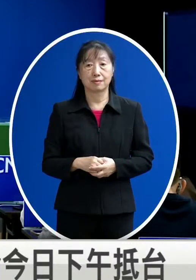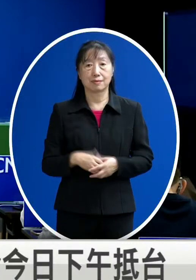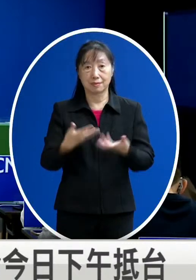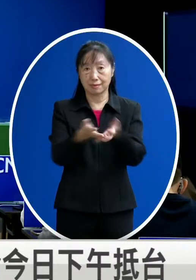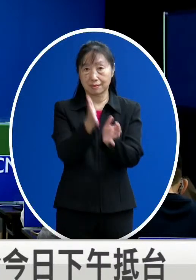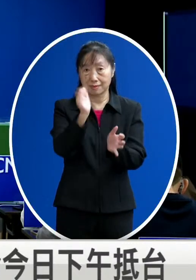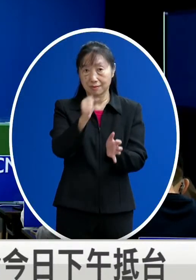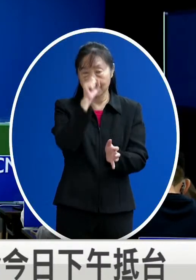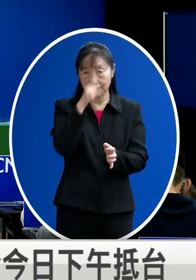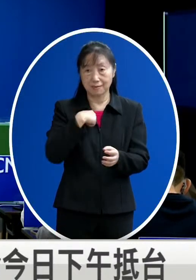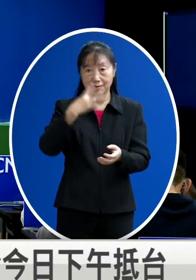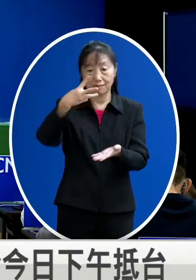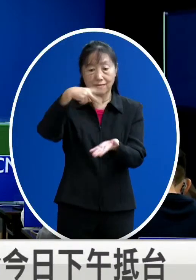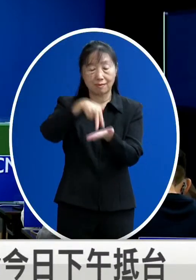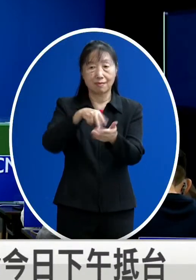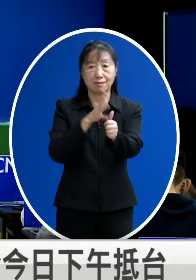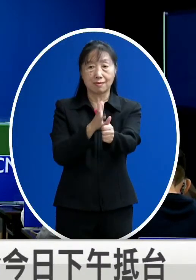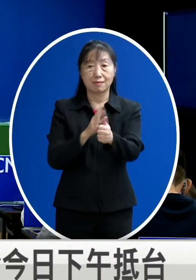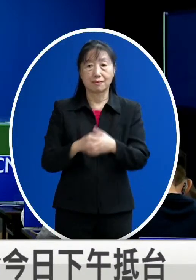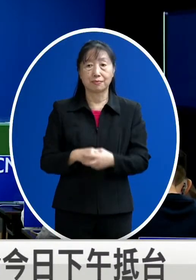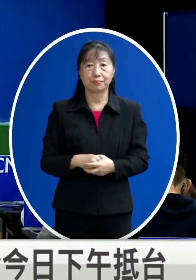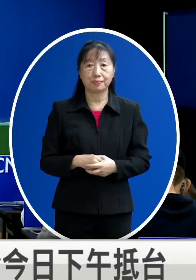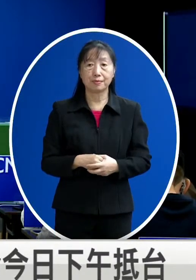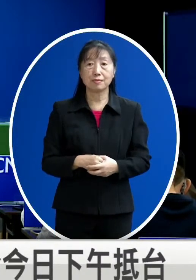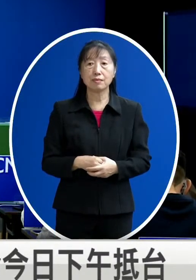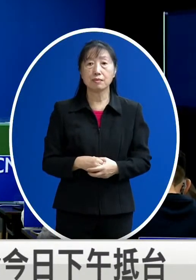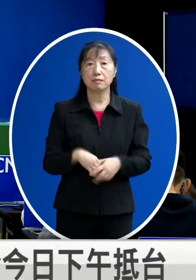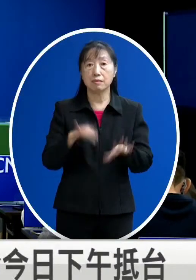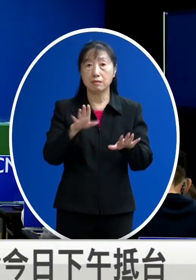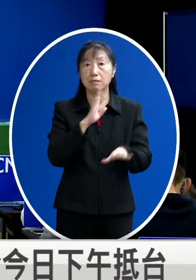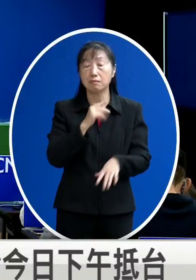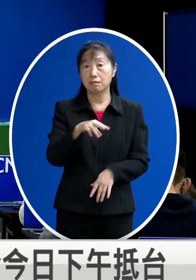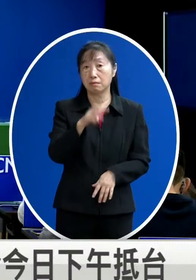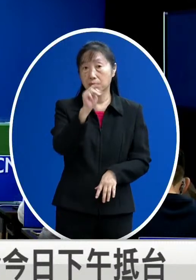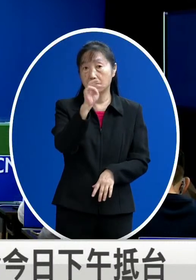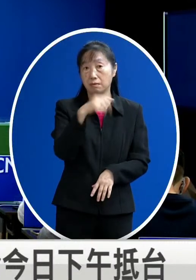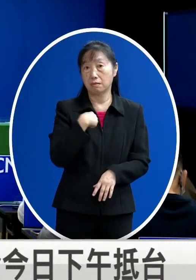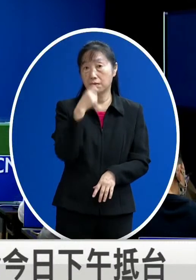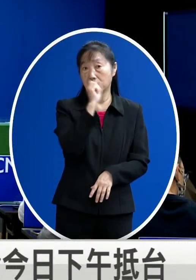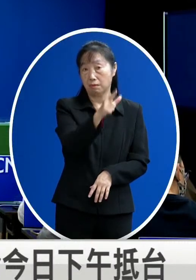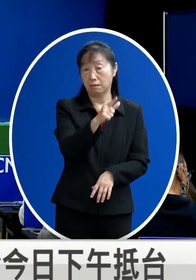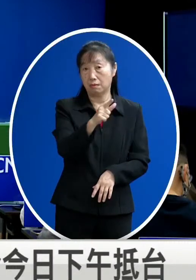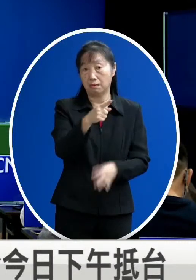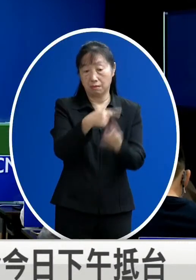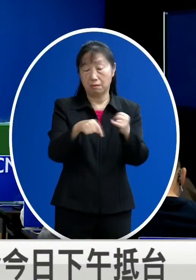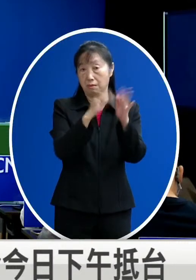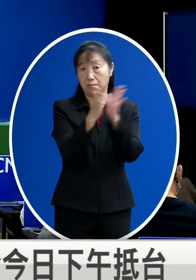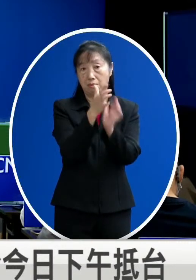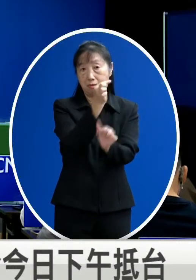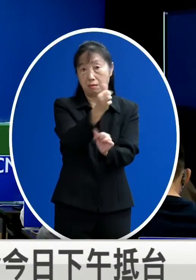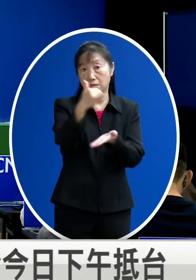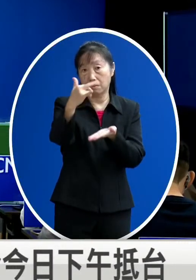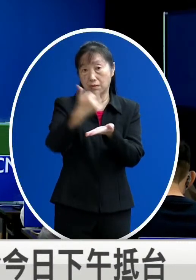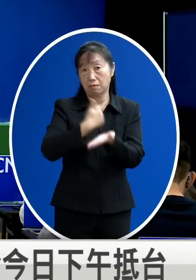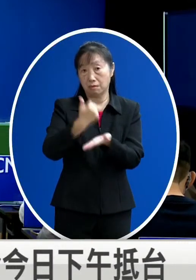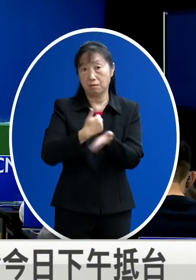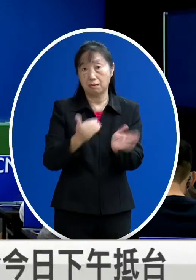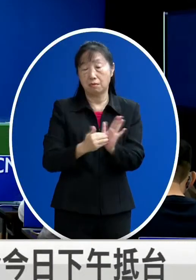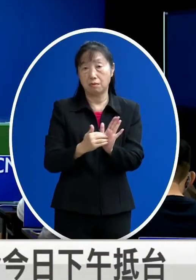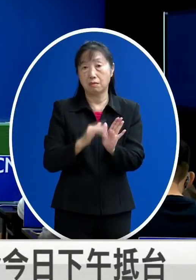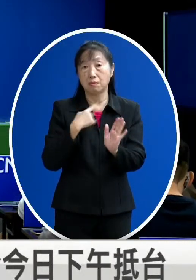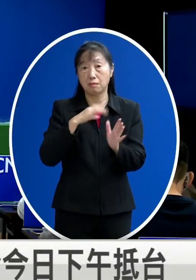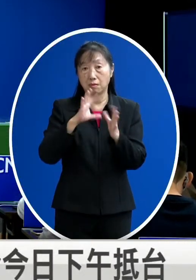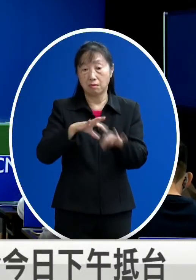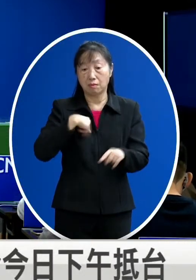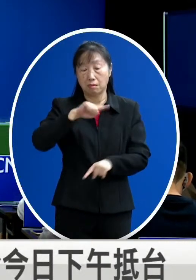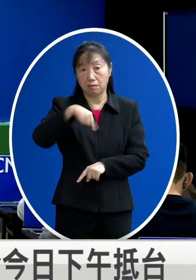部长好，三立提问，想问一下，就是说，今天说莫德纳，我们目前采购的都已经全数到货，那是不是意味着说，我们接下来